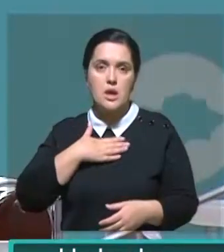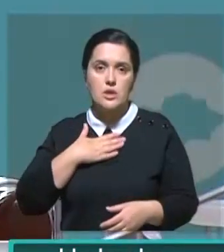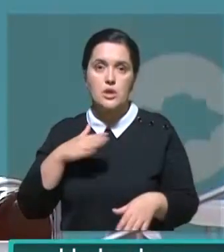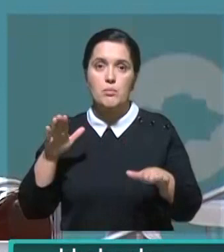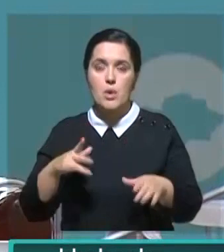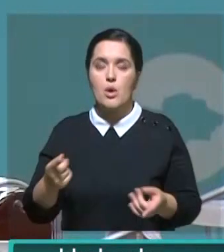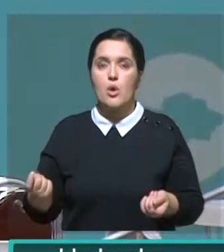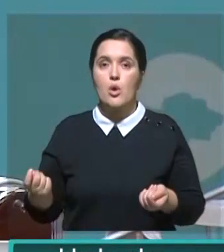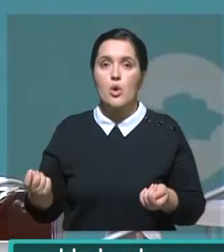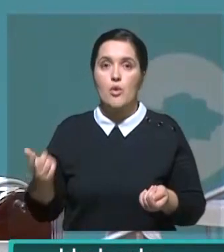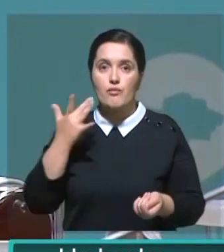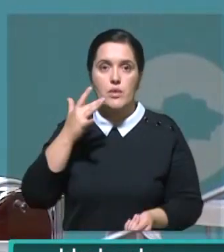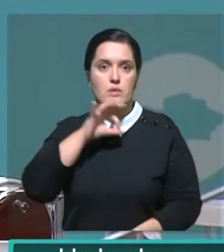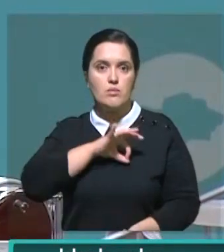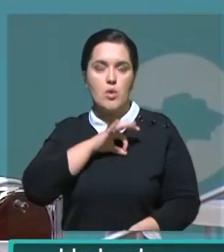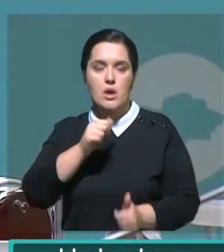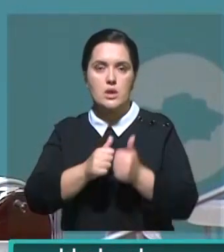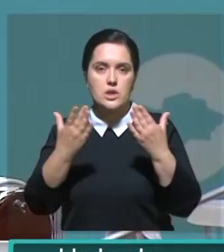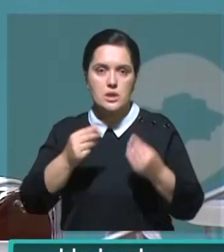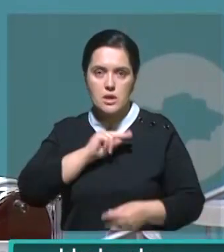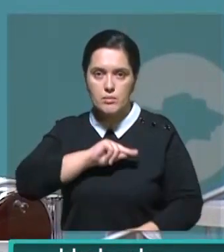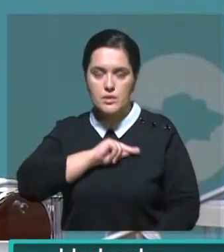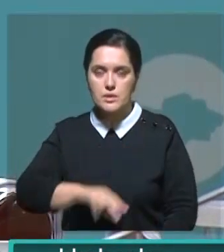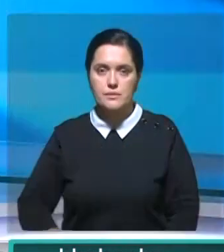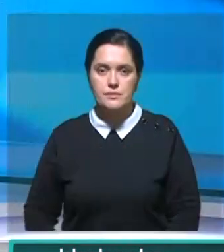а руководствовался ими в своей каждодневной работе.